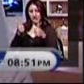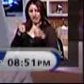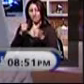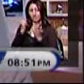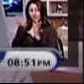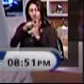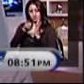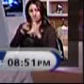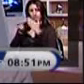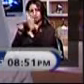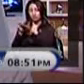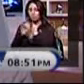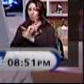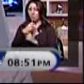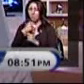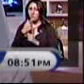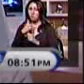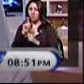وبالتالي فانا يعني